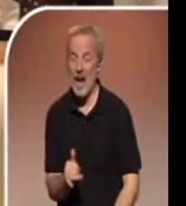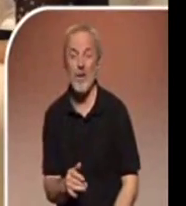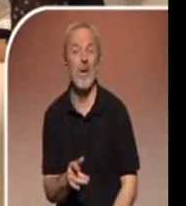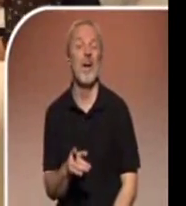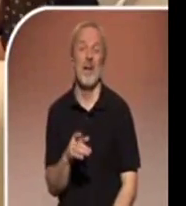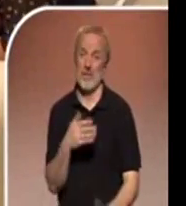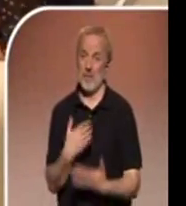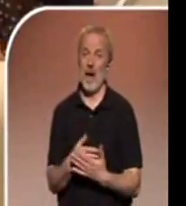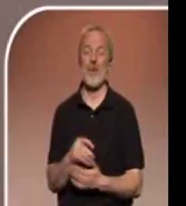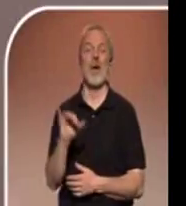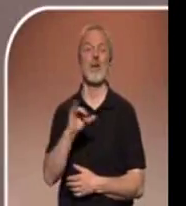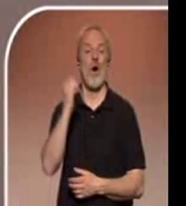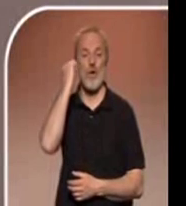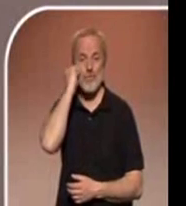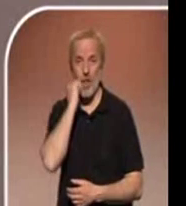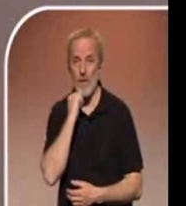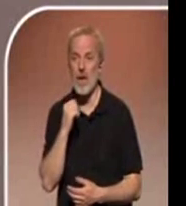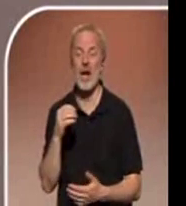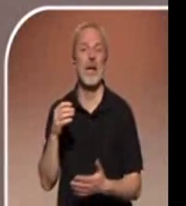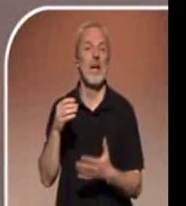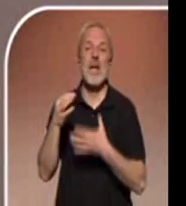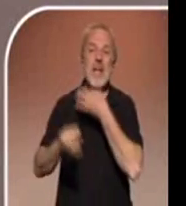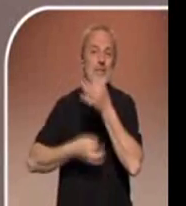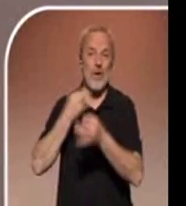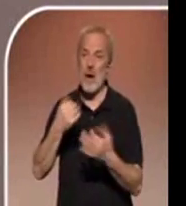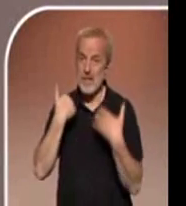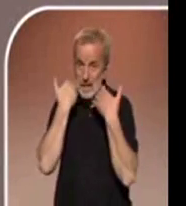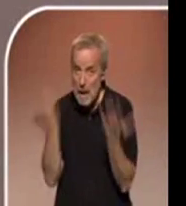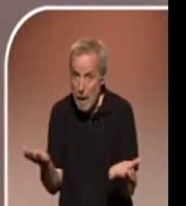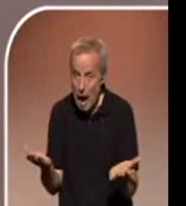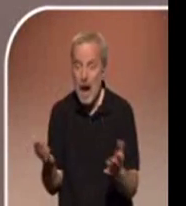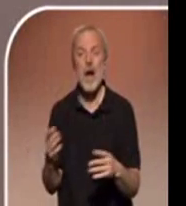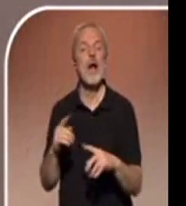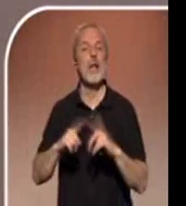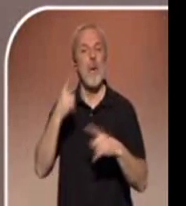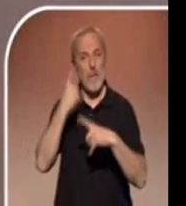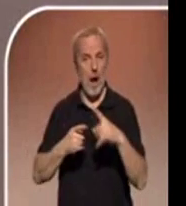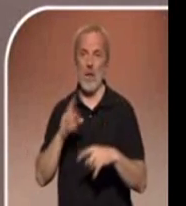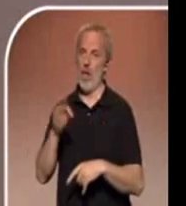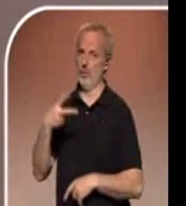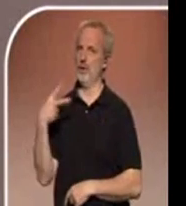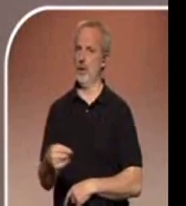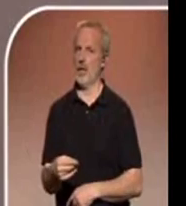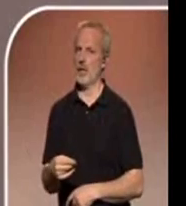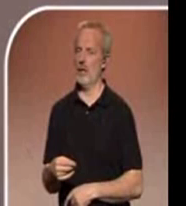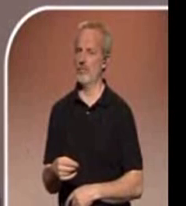lepší, když člověk nemá více informací, že tuto tedy terapii dostala, protože